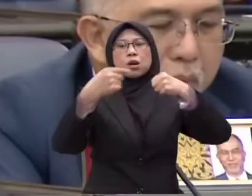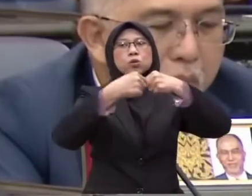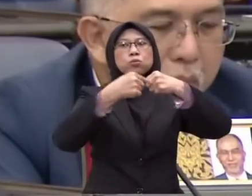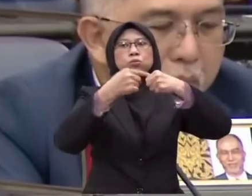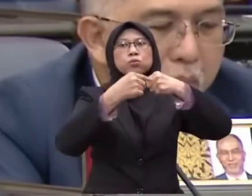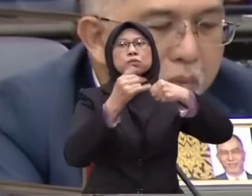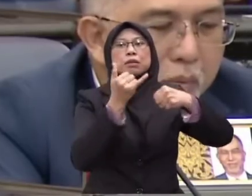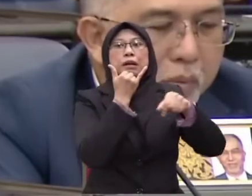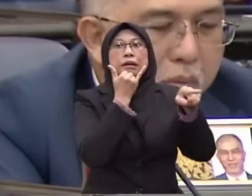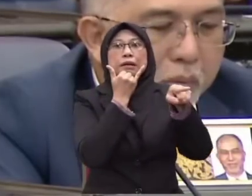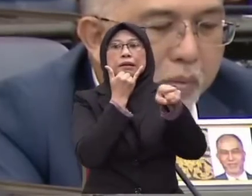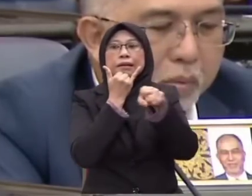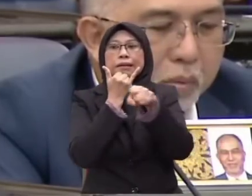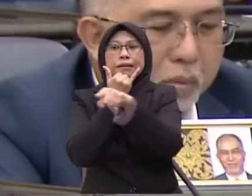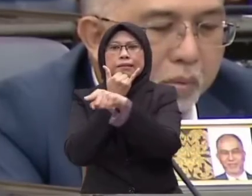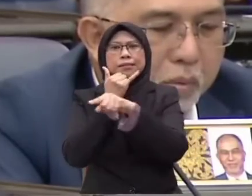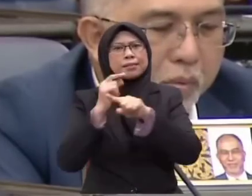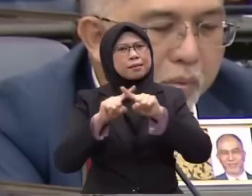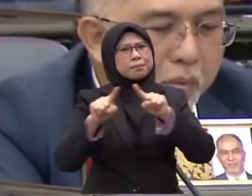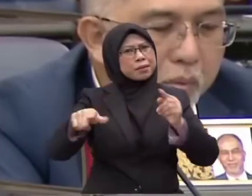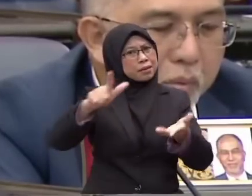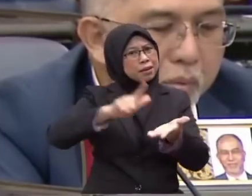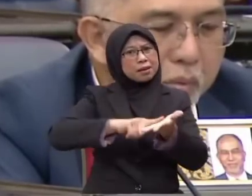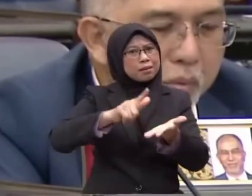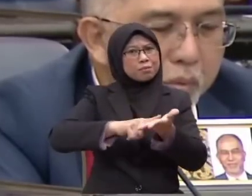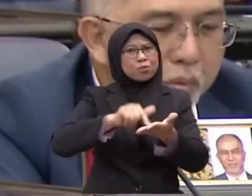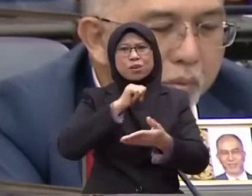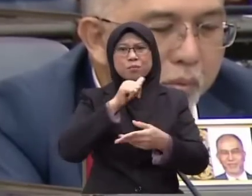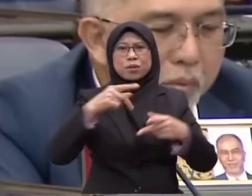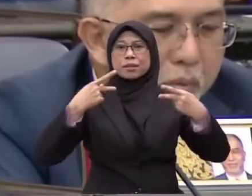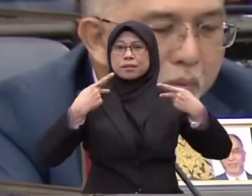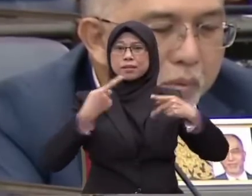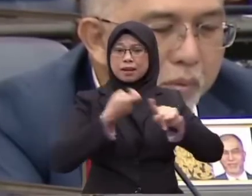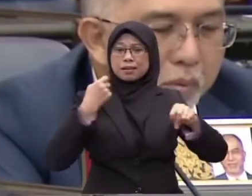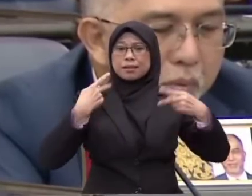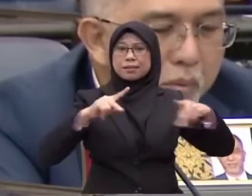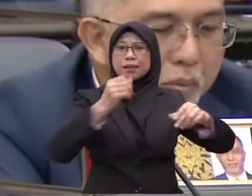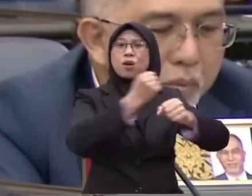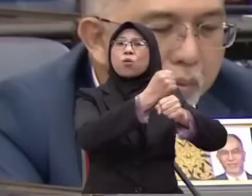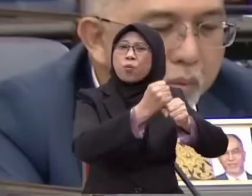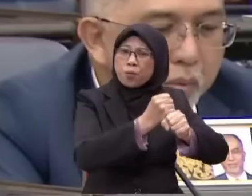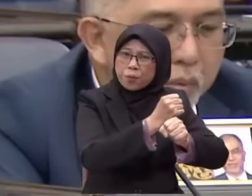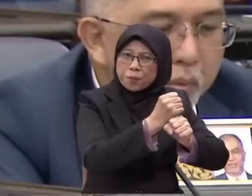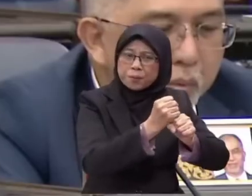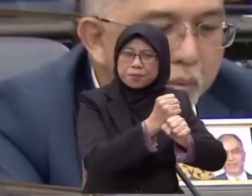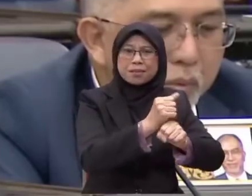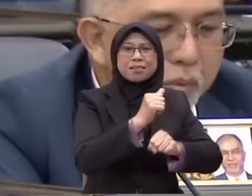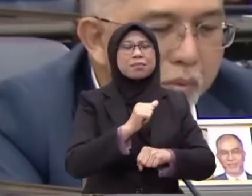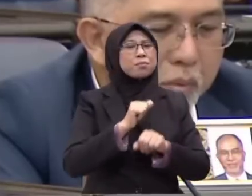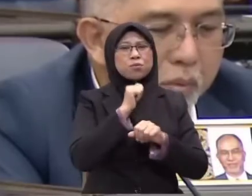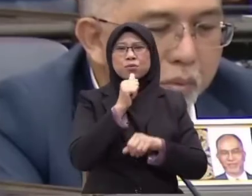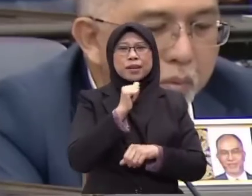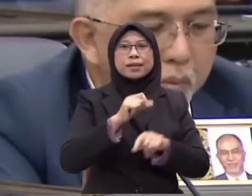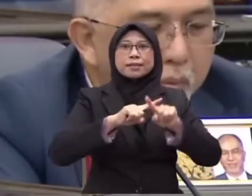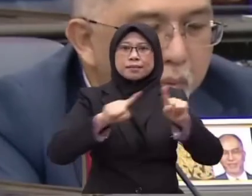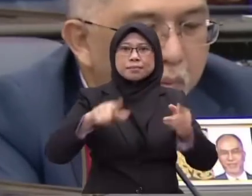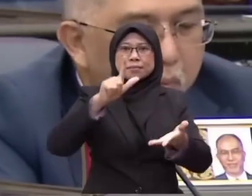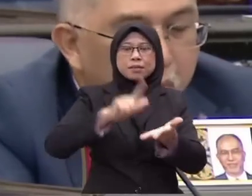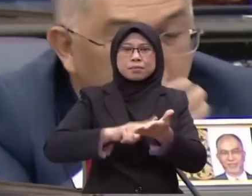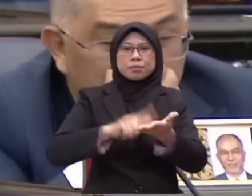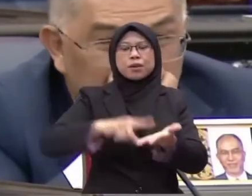apa-apa. Itu laporan bukan laporan dari kedai kopi. Laporan audit negara